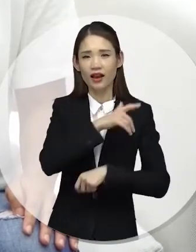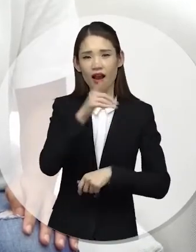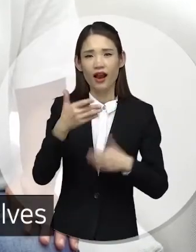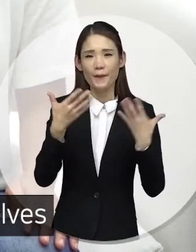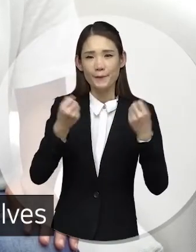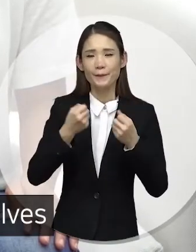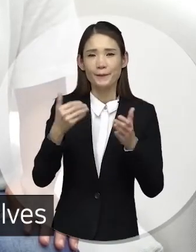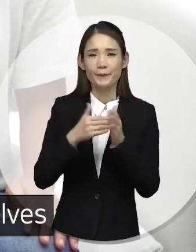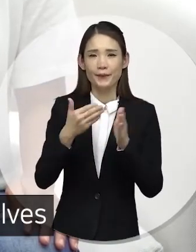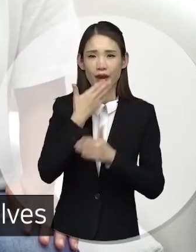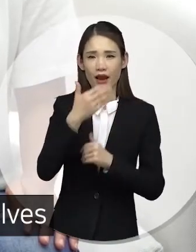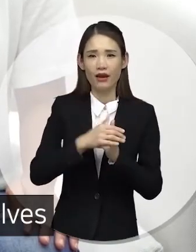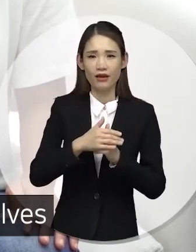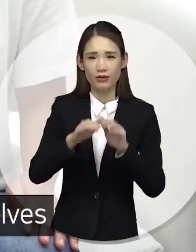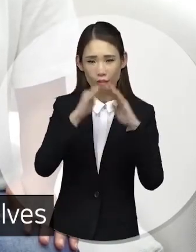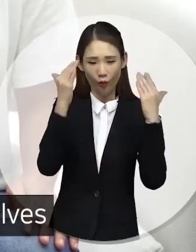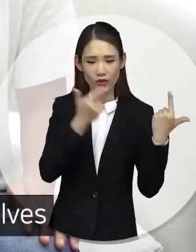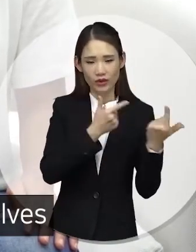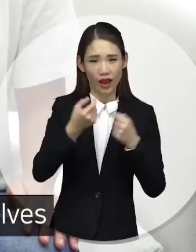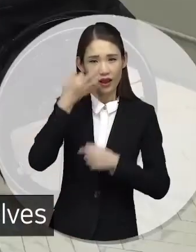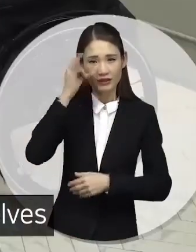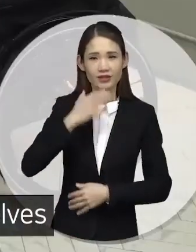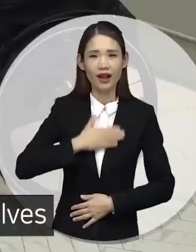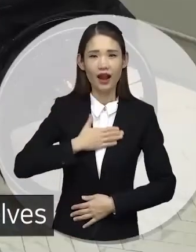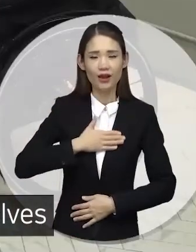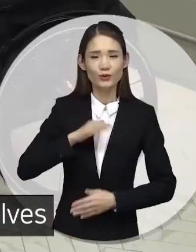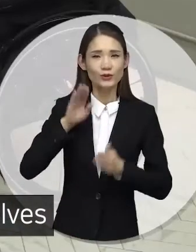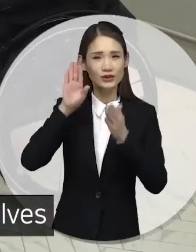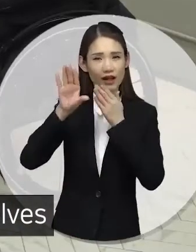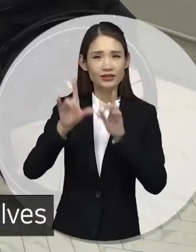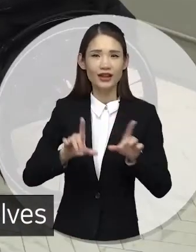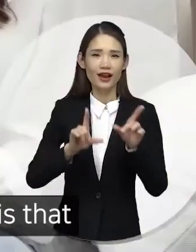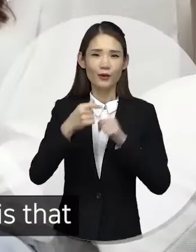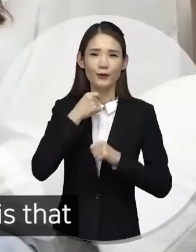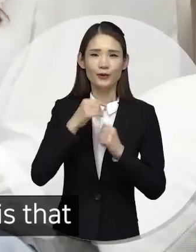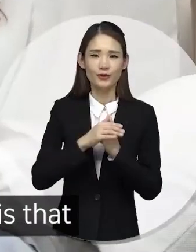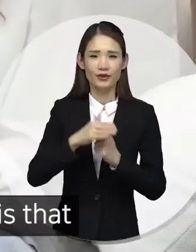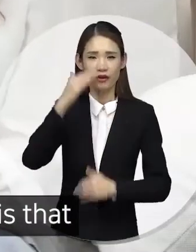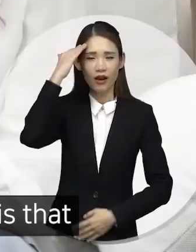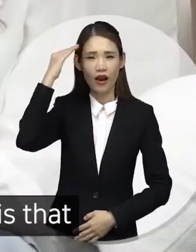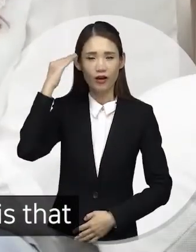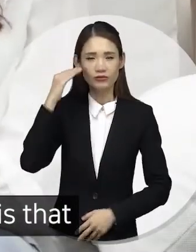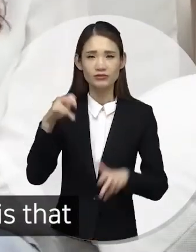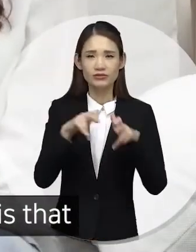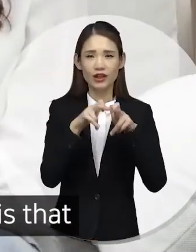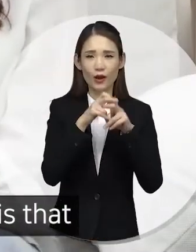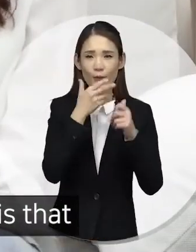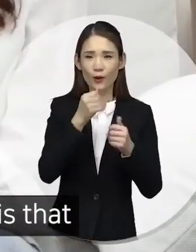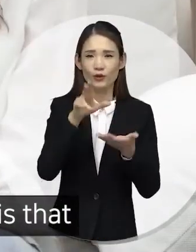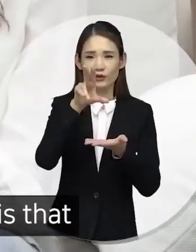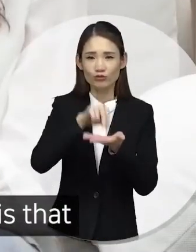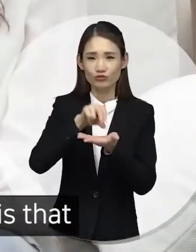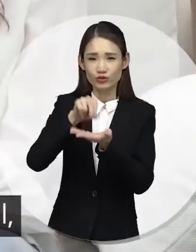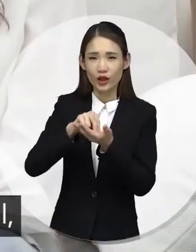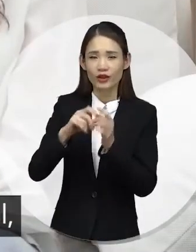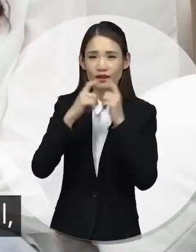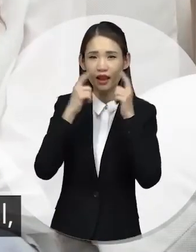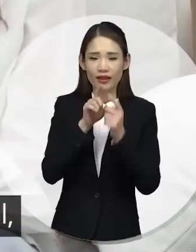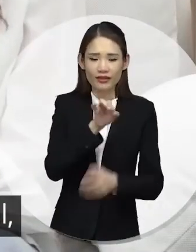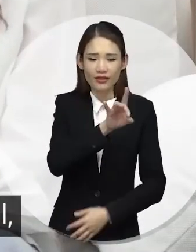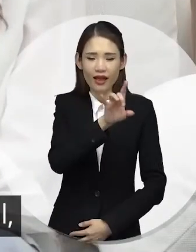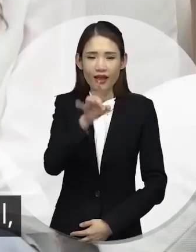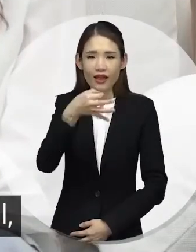사람들이다 라는 걸 모두가 알고 살아가면 좋겠습니다. 우리나라 장애인 복지의 문제는